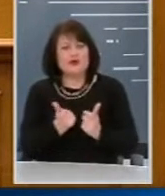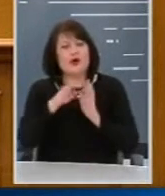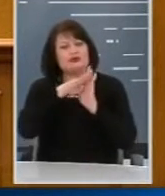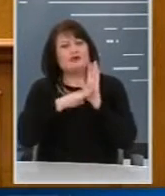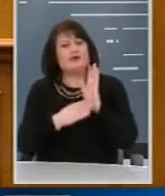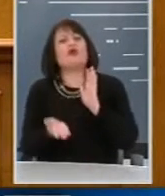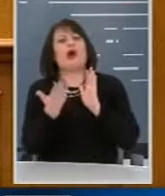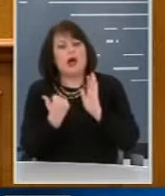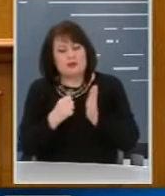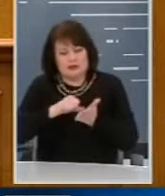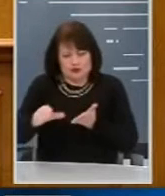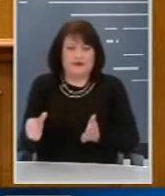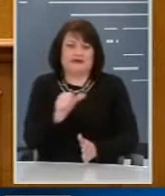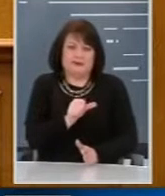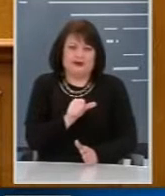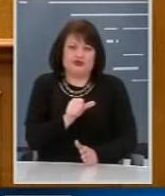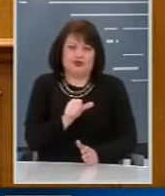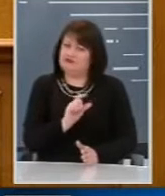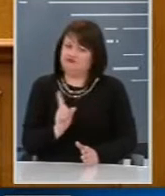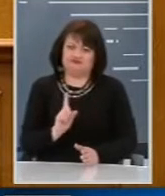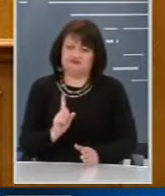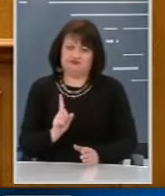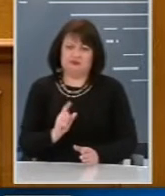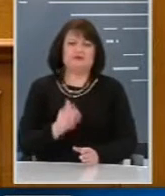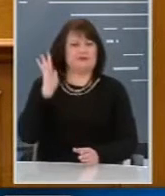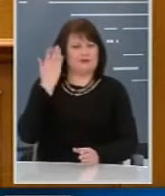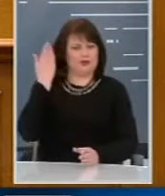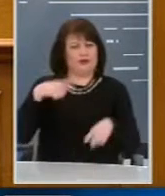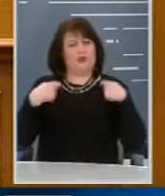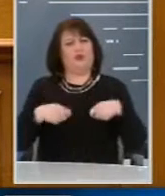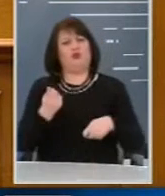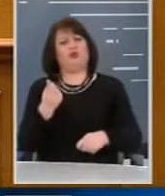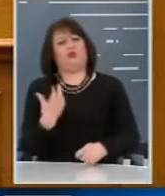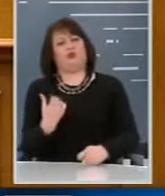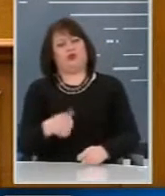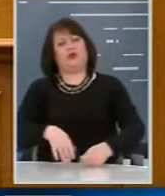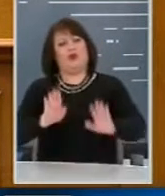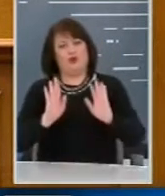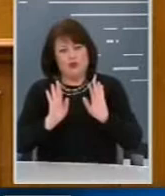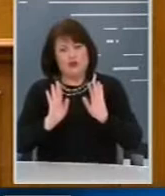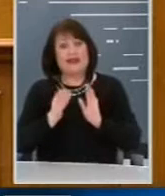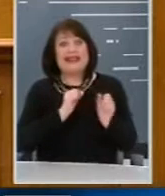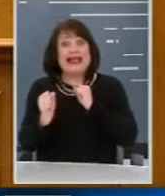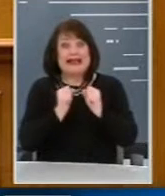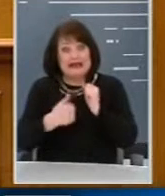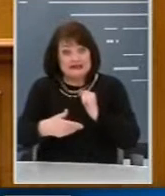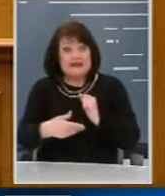προϋποθέσεις εξόφλησης, δεν δινόντουσαν μόνο την εποχή της ευημερίας, αλλά και μεσούσης της